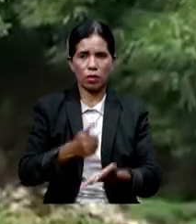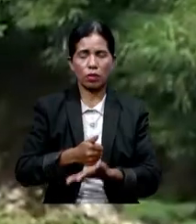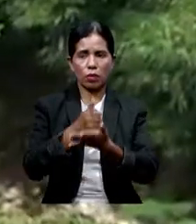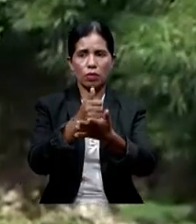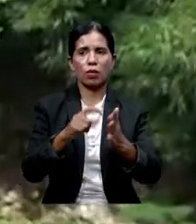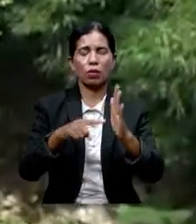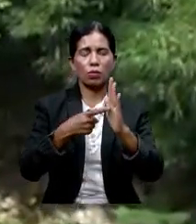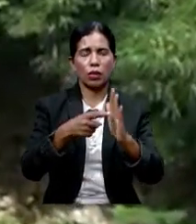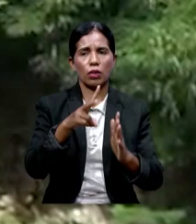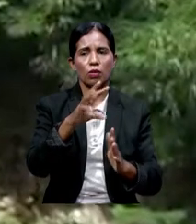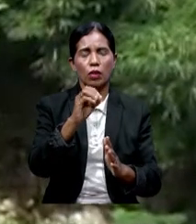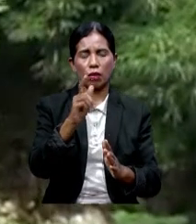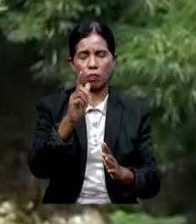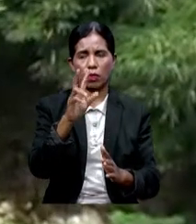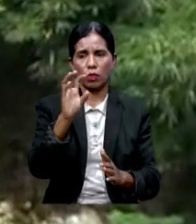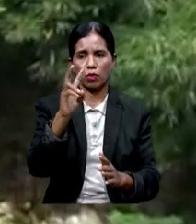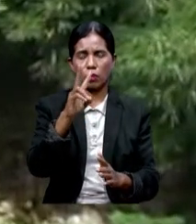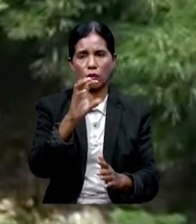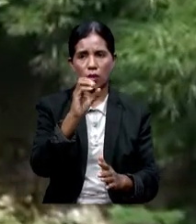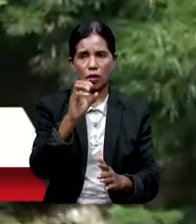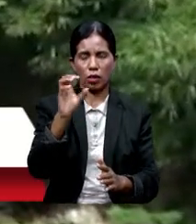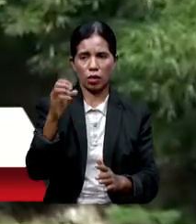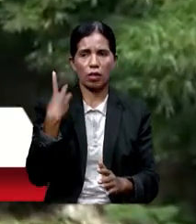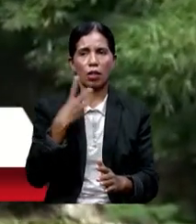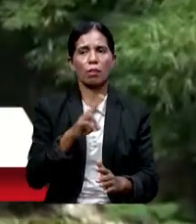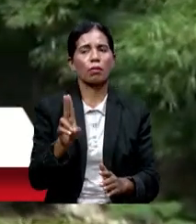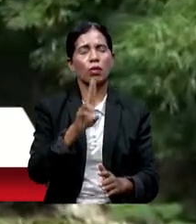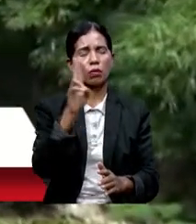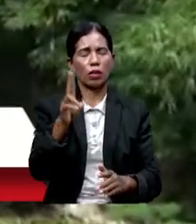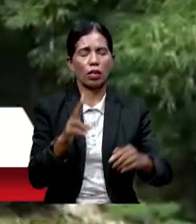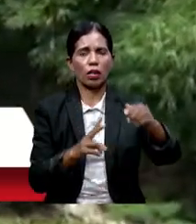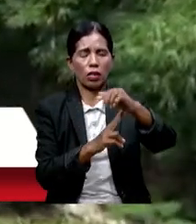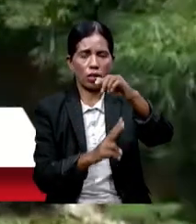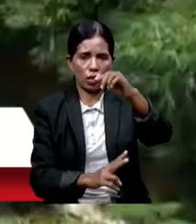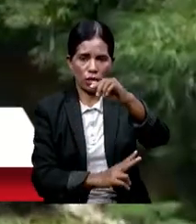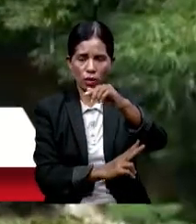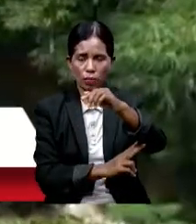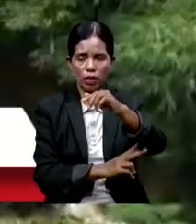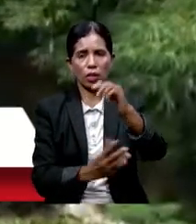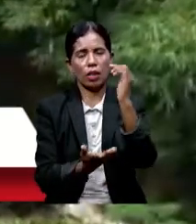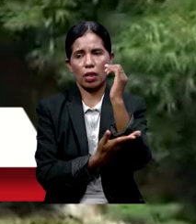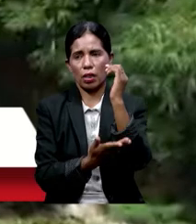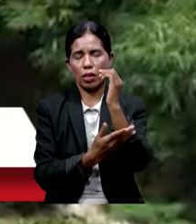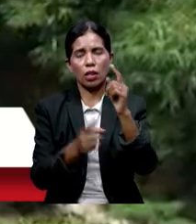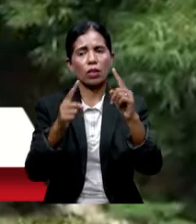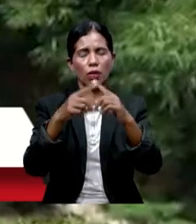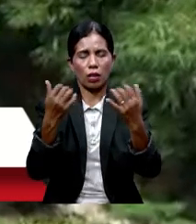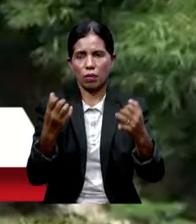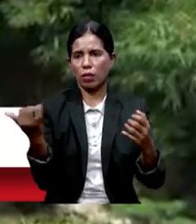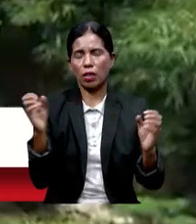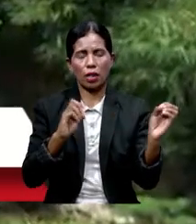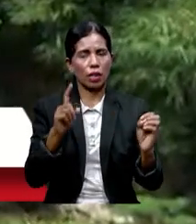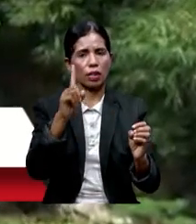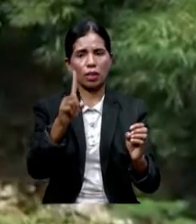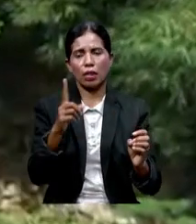ia 2000 to agora. Ami usah de tahu. To agora laia ida tu mai taumatan bai